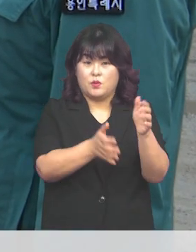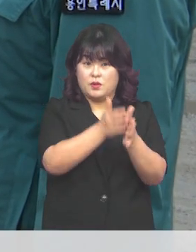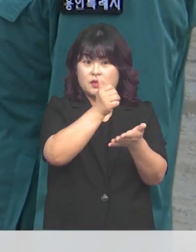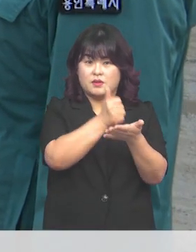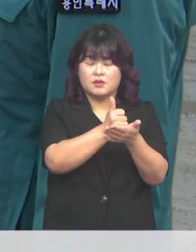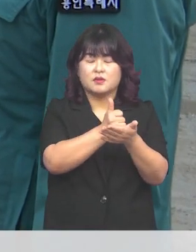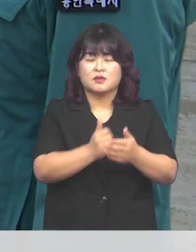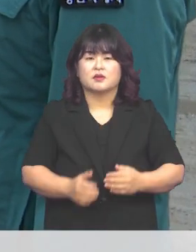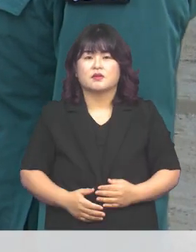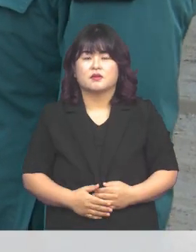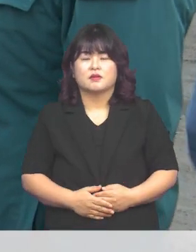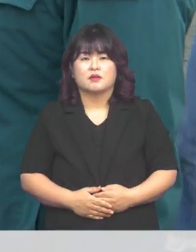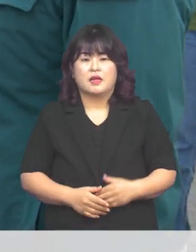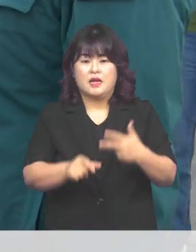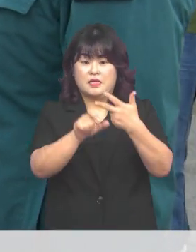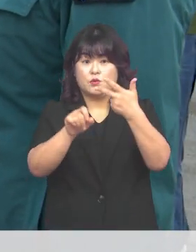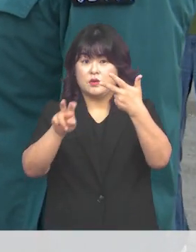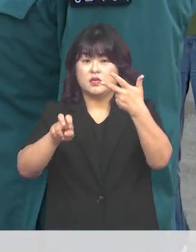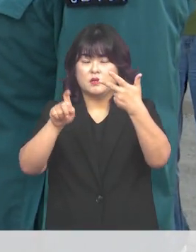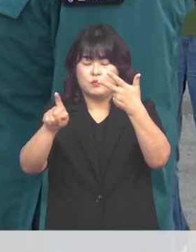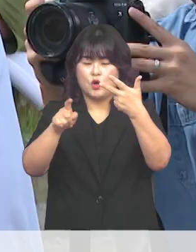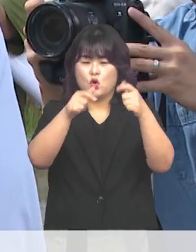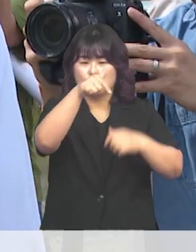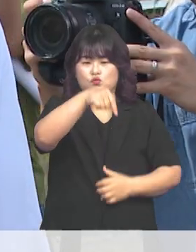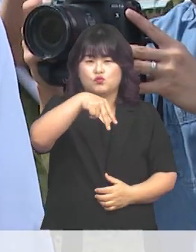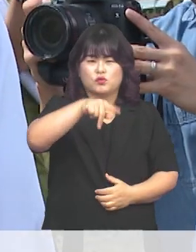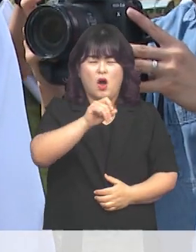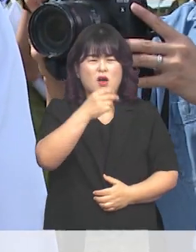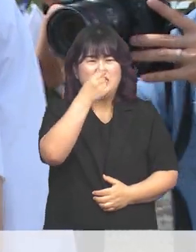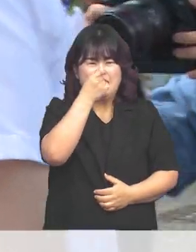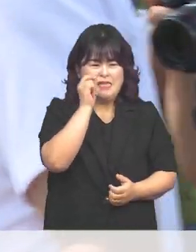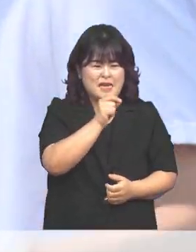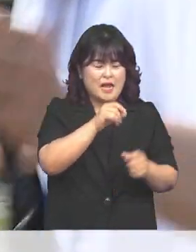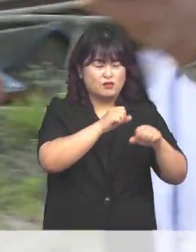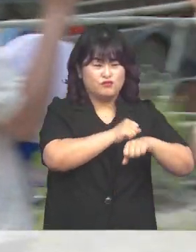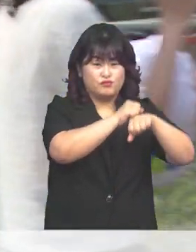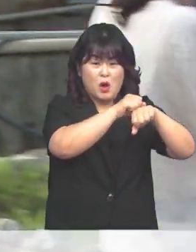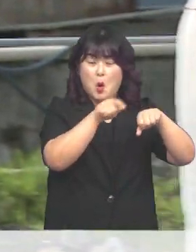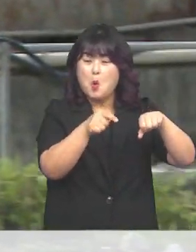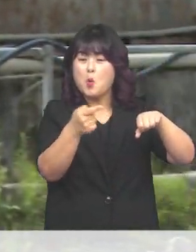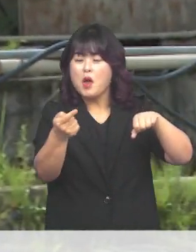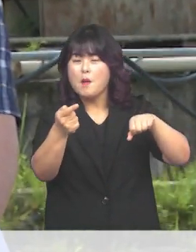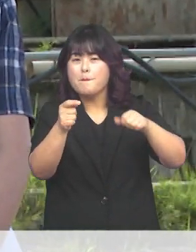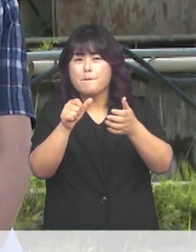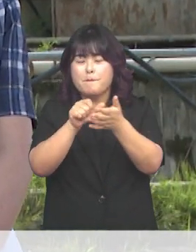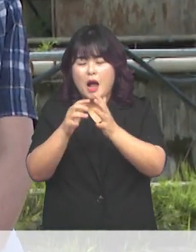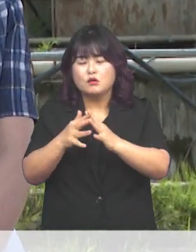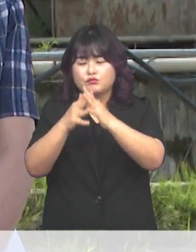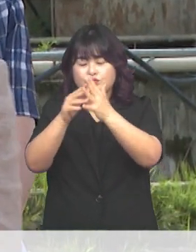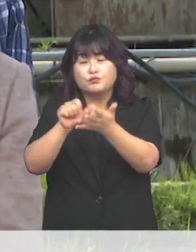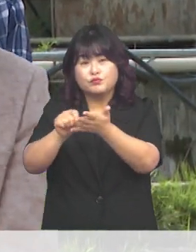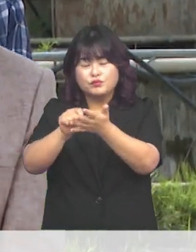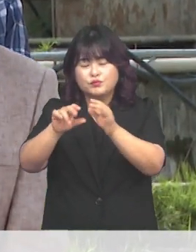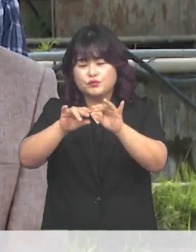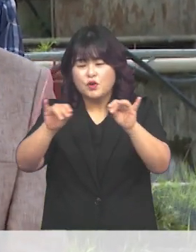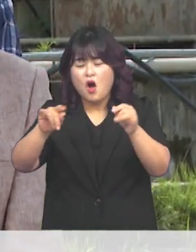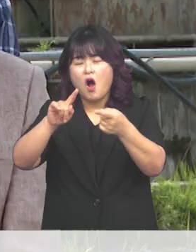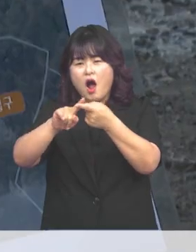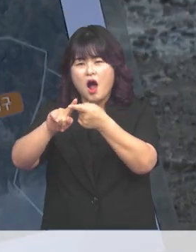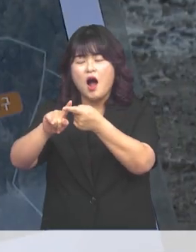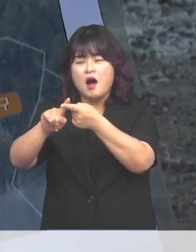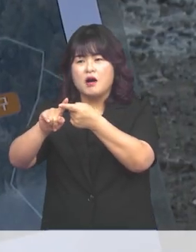이상일 용인특례시장은 지난 21일 구성적 환장 인근의 골재 채취업체와 건설 폐기물 처리업체 현장을